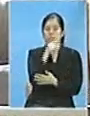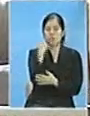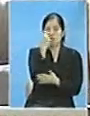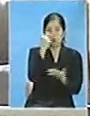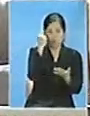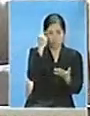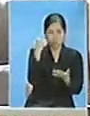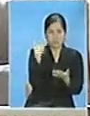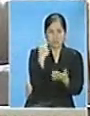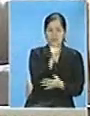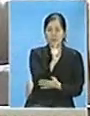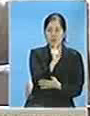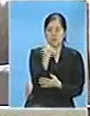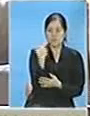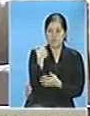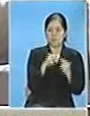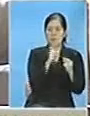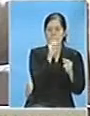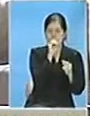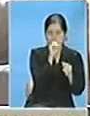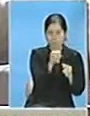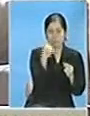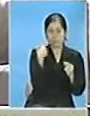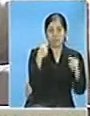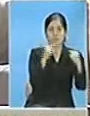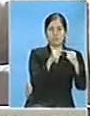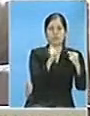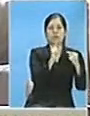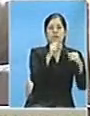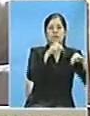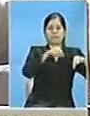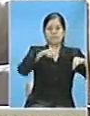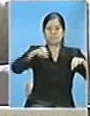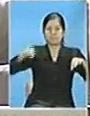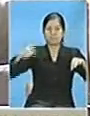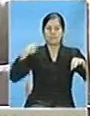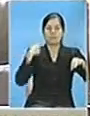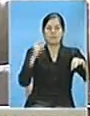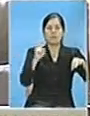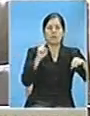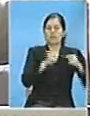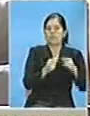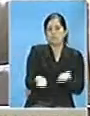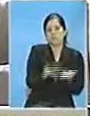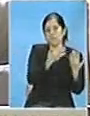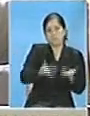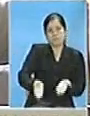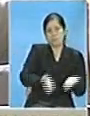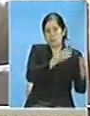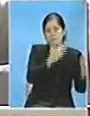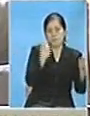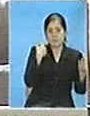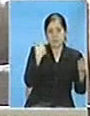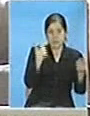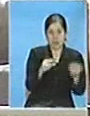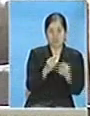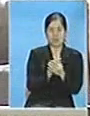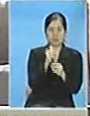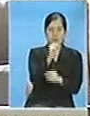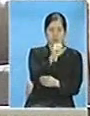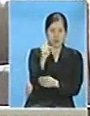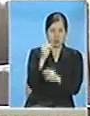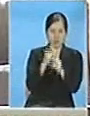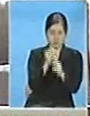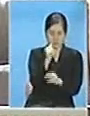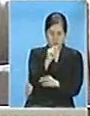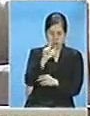ำหนดจุด GPS นะฮะจะไปเอาออกนะครับจากนั้นท่านอลงกรก็ถามผมในห้องนี้นะครับว่าให้ไปช่วยจับที